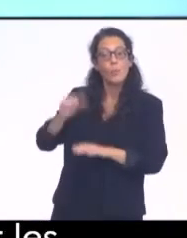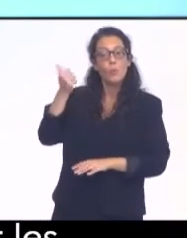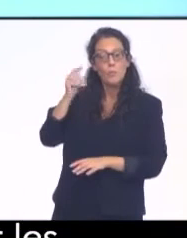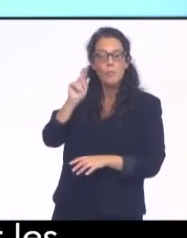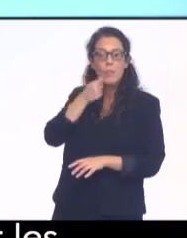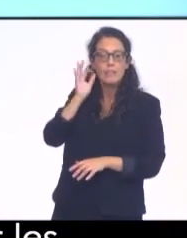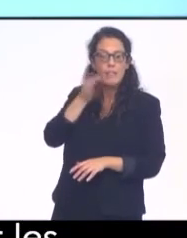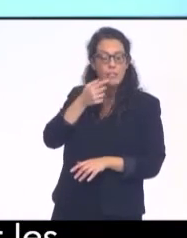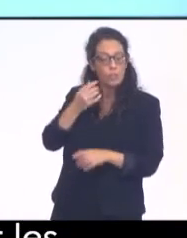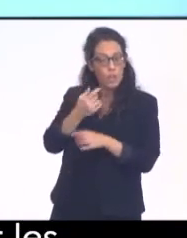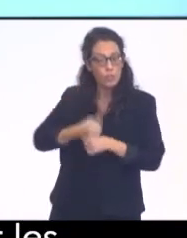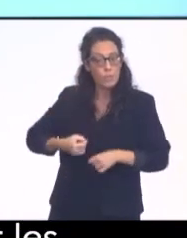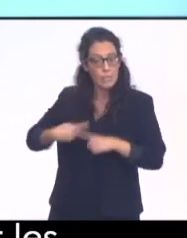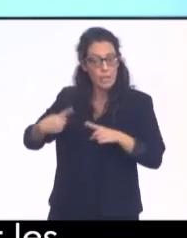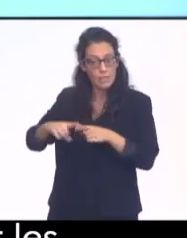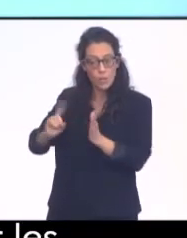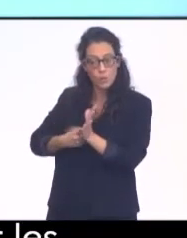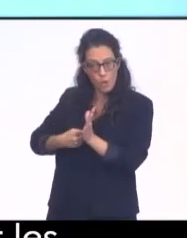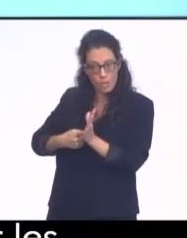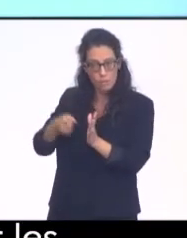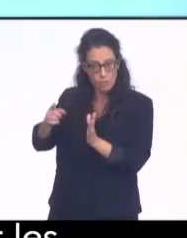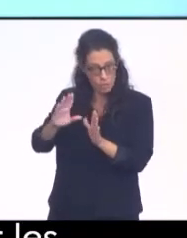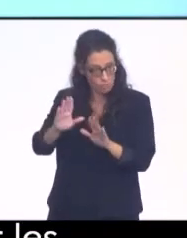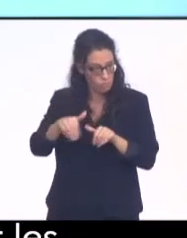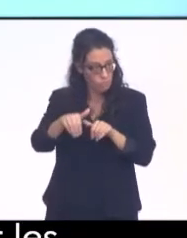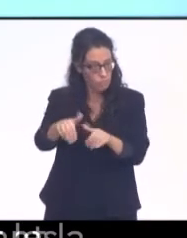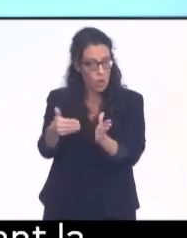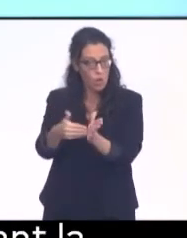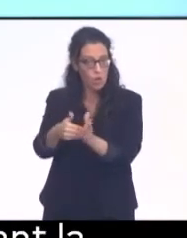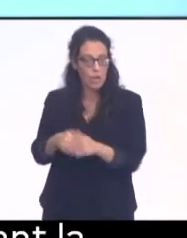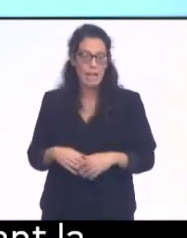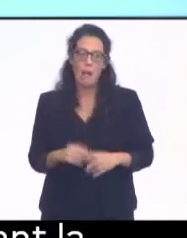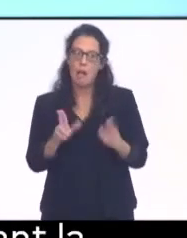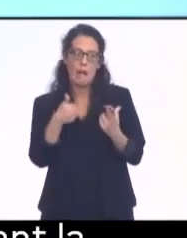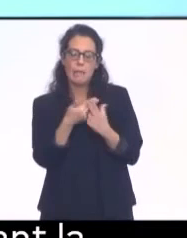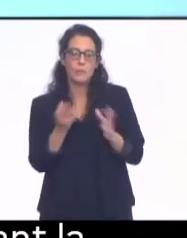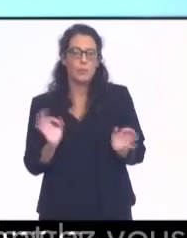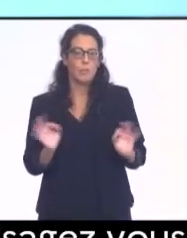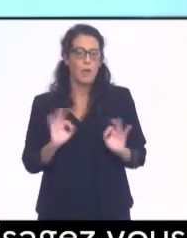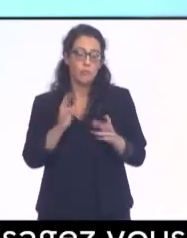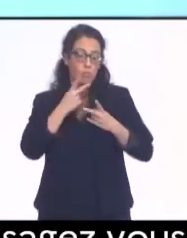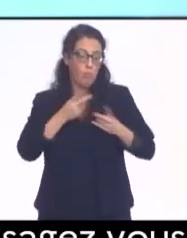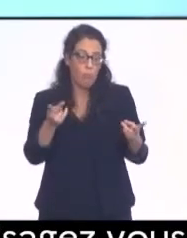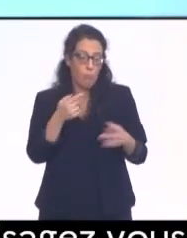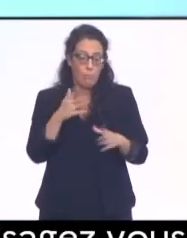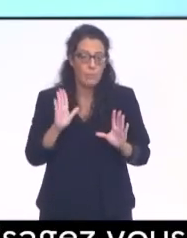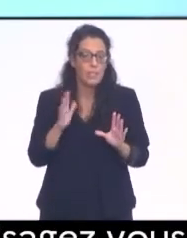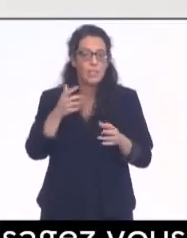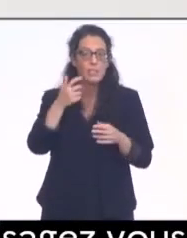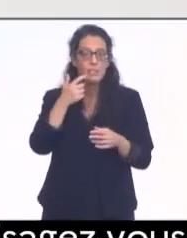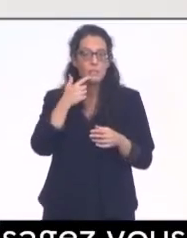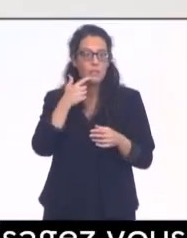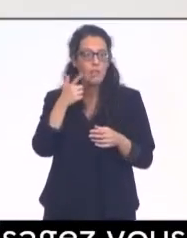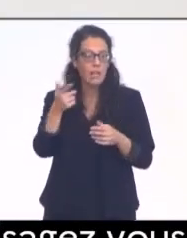partiel. Envisagez-vous de rétablir cette mesure ? Je n'ai pas la réponse à cette question, je vais être franche avec vous. Ce n'est pas une demande qui nous a été